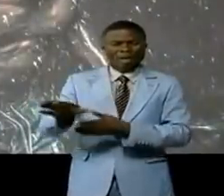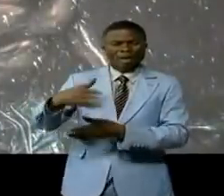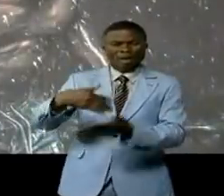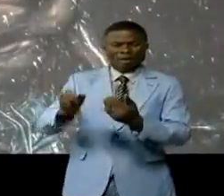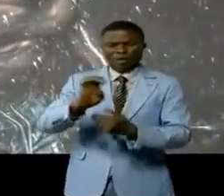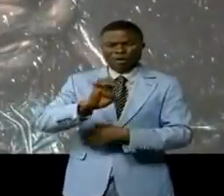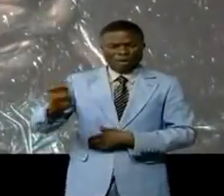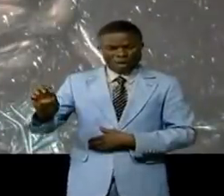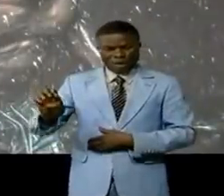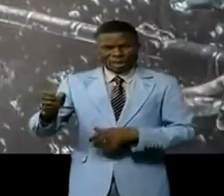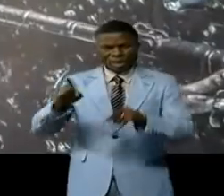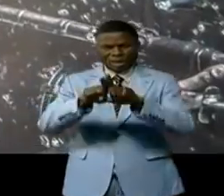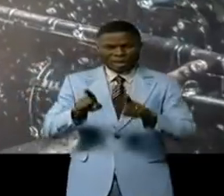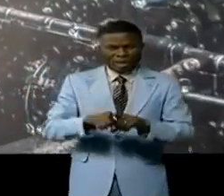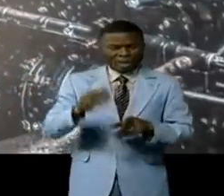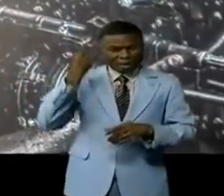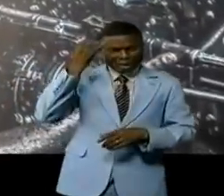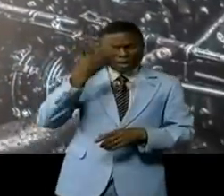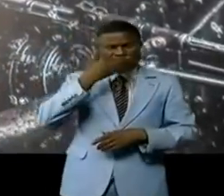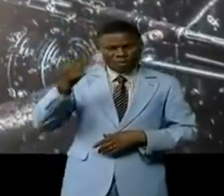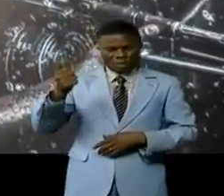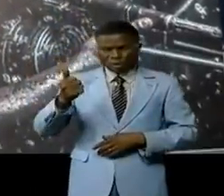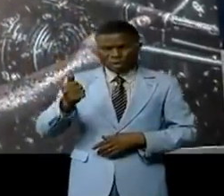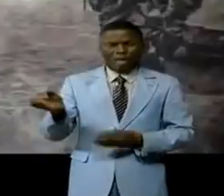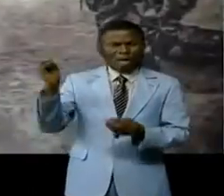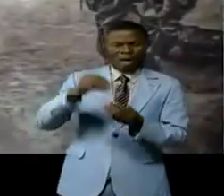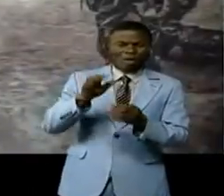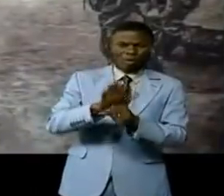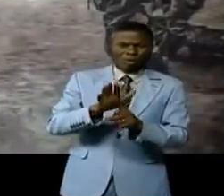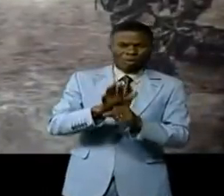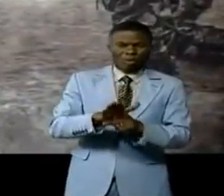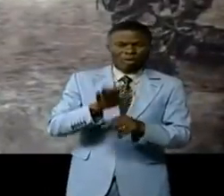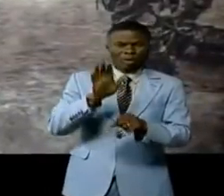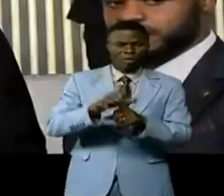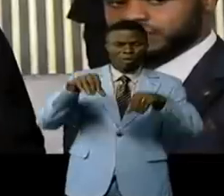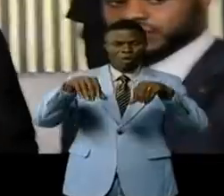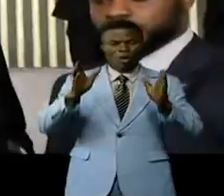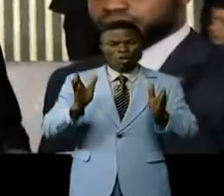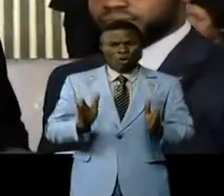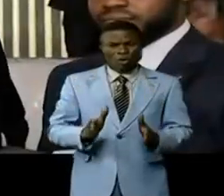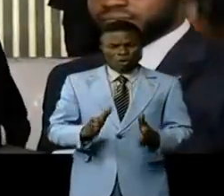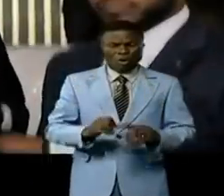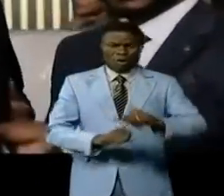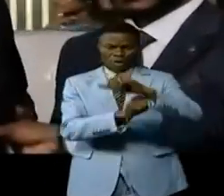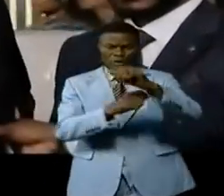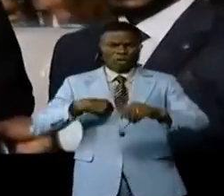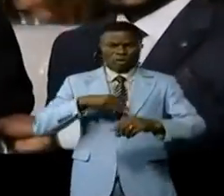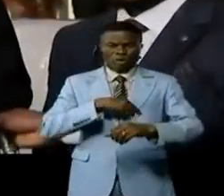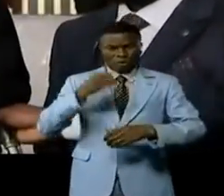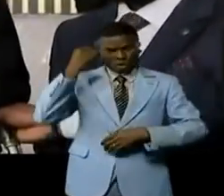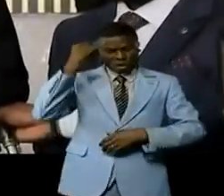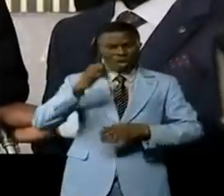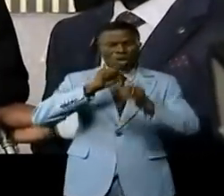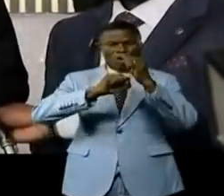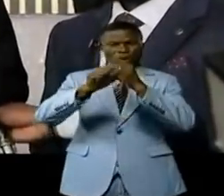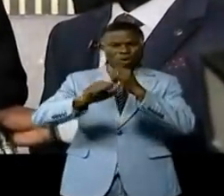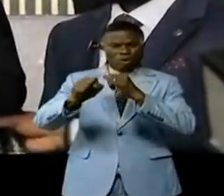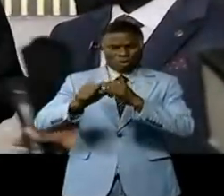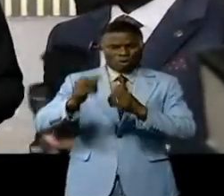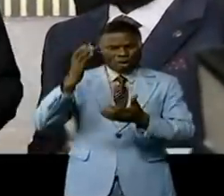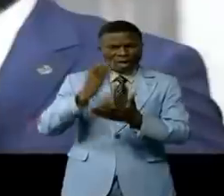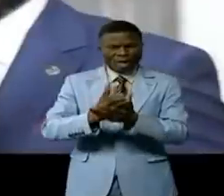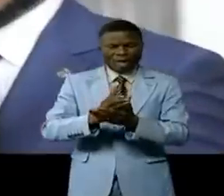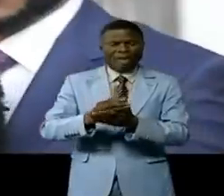pays notamment. Et des initiatives de ce genre, on va multiplier pour que beaucoup de Congolais nous accompagnent dans le cadre de cette campagne Bendé les Kouyaté.